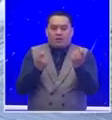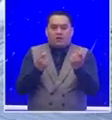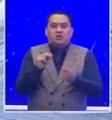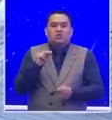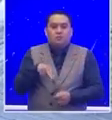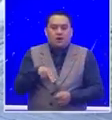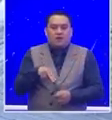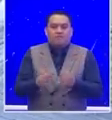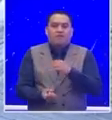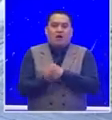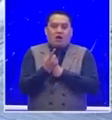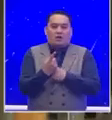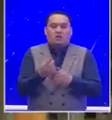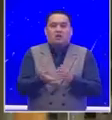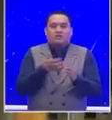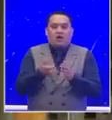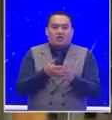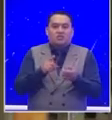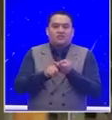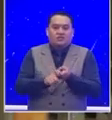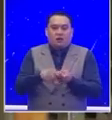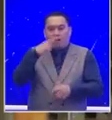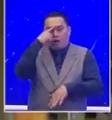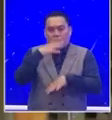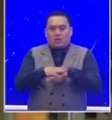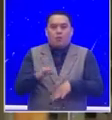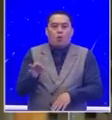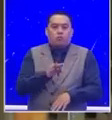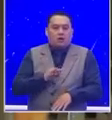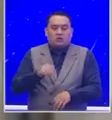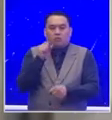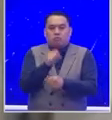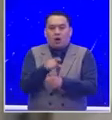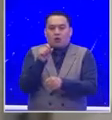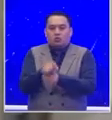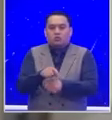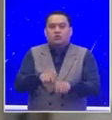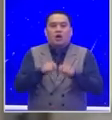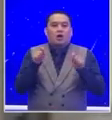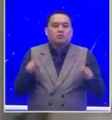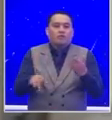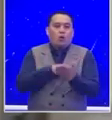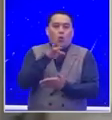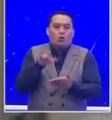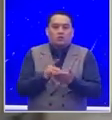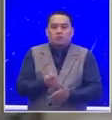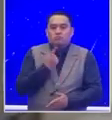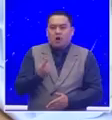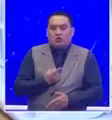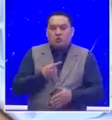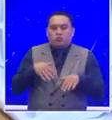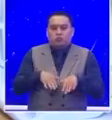ЧП возник даже некоторый дефицит. В связи с чем аким области Амандык Баталов поручил создать в каждом районе и городе мастерские по